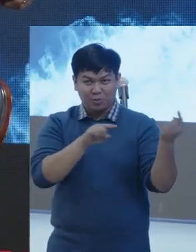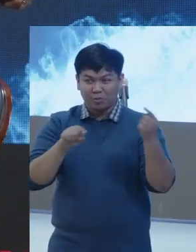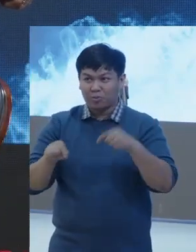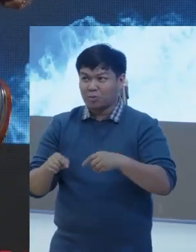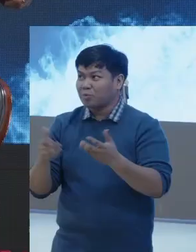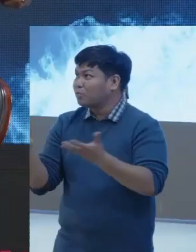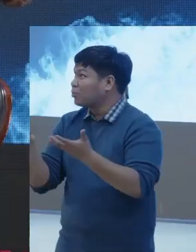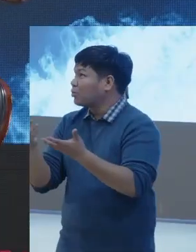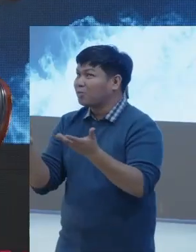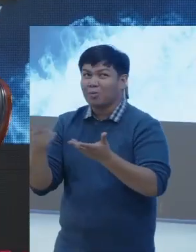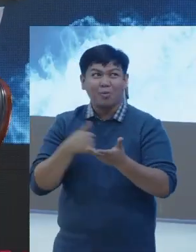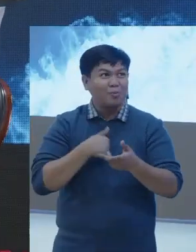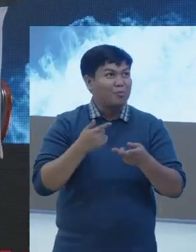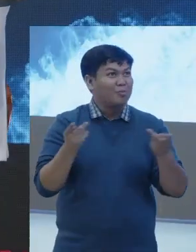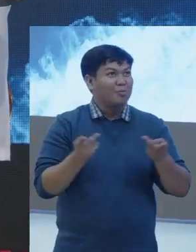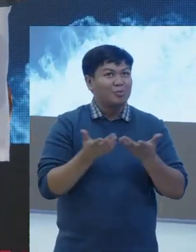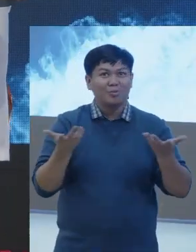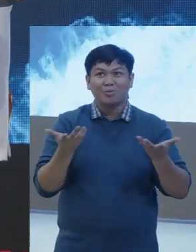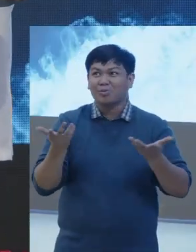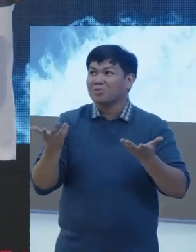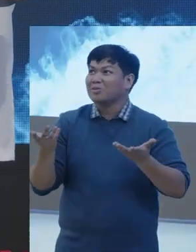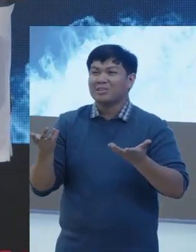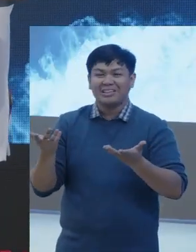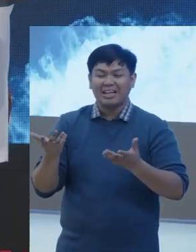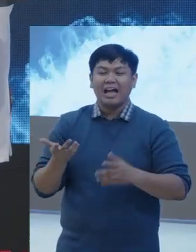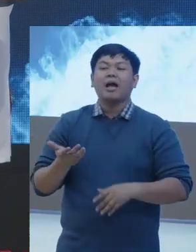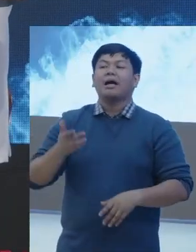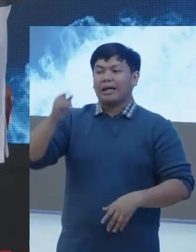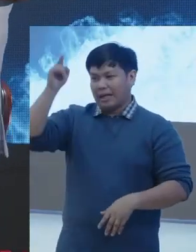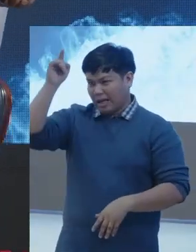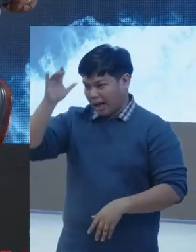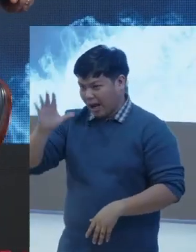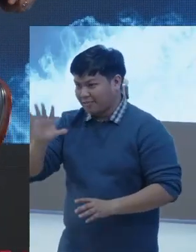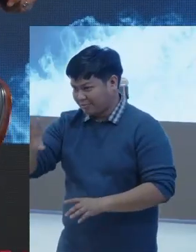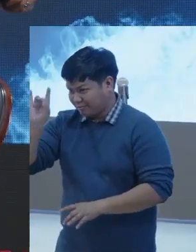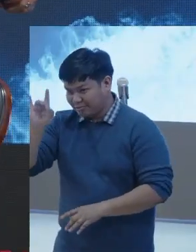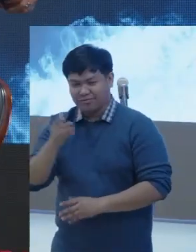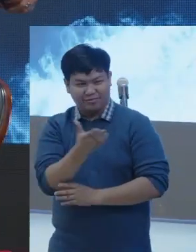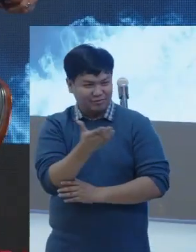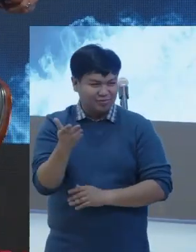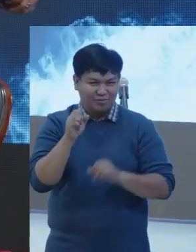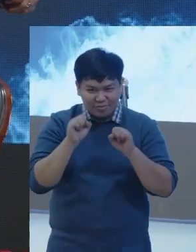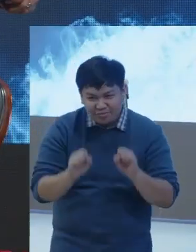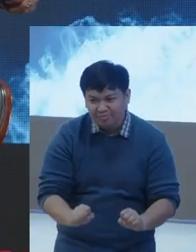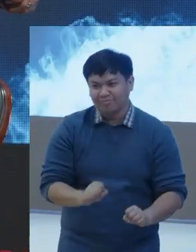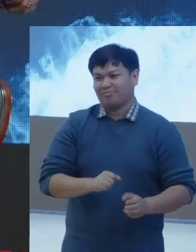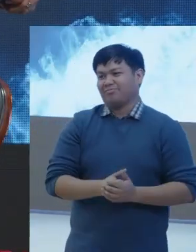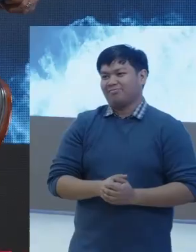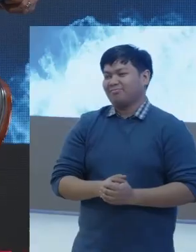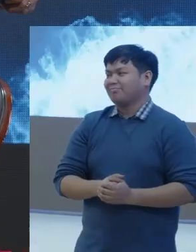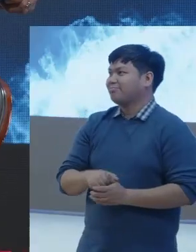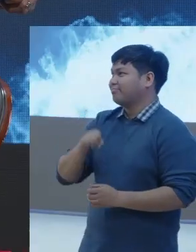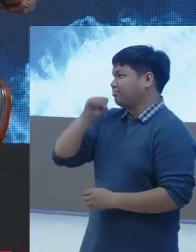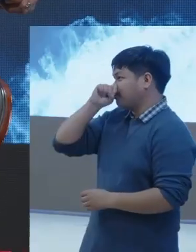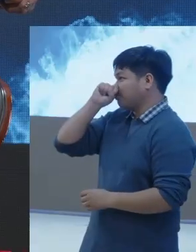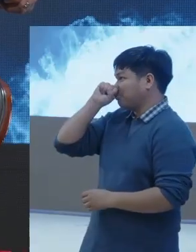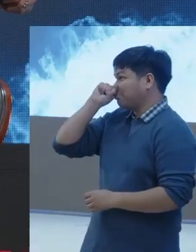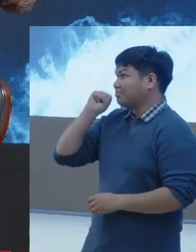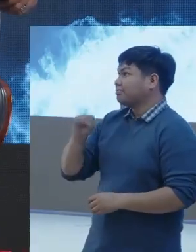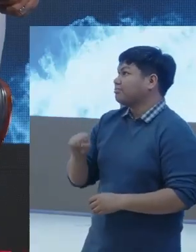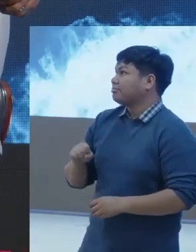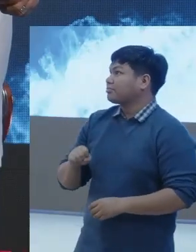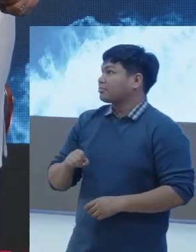Hahanapin po kayo ng Diyos. Sa Matthew chapter 9, verses 11 to 13, sabi ng